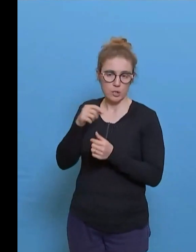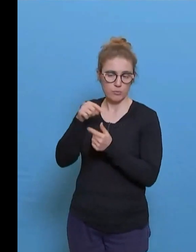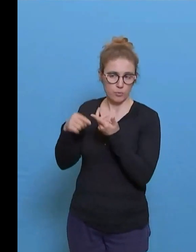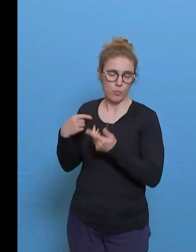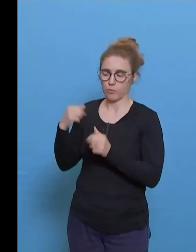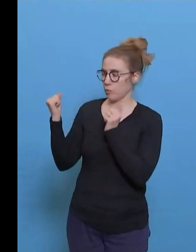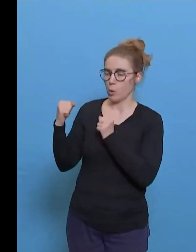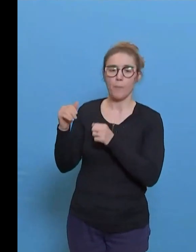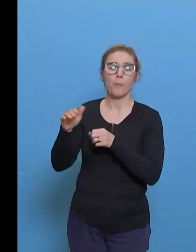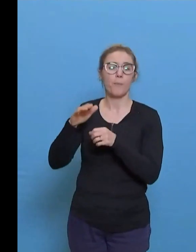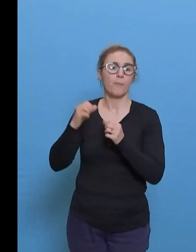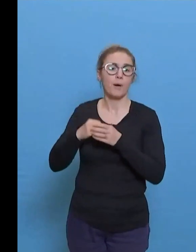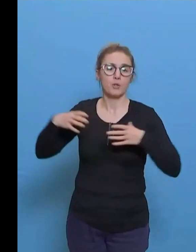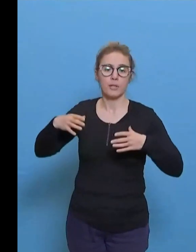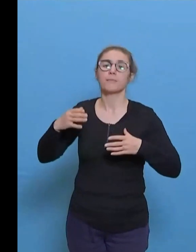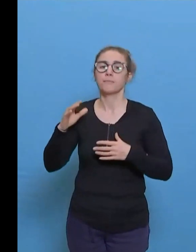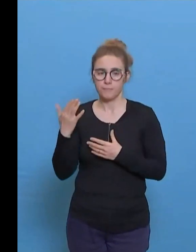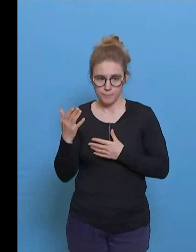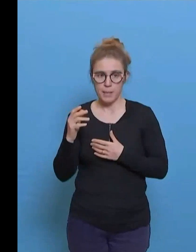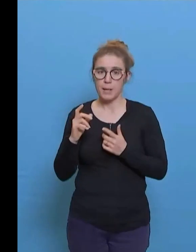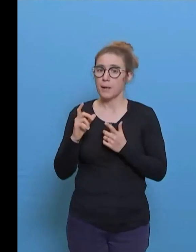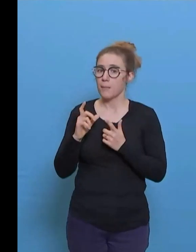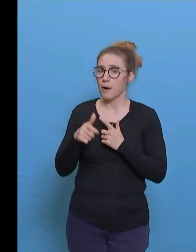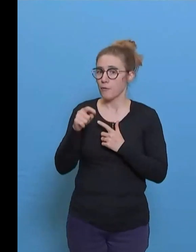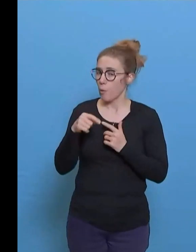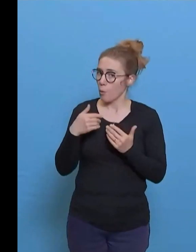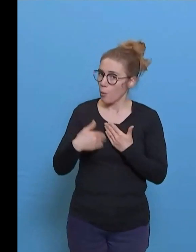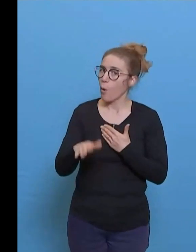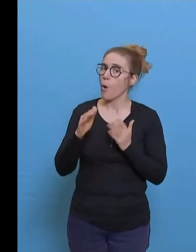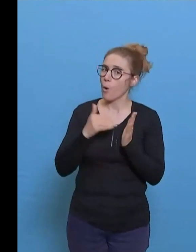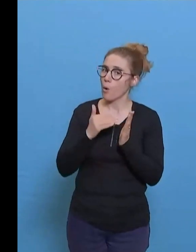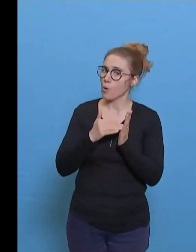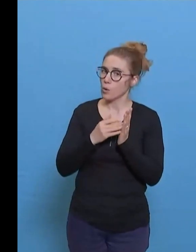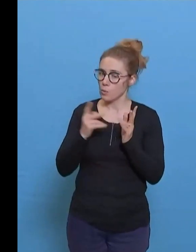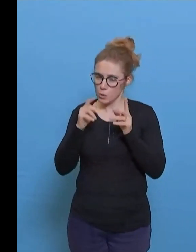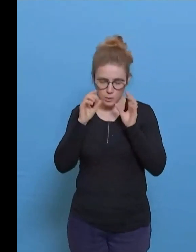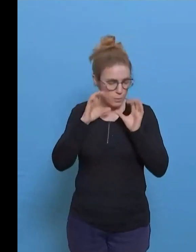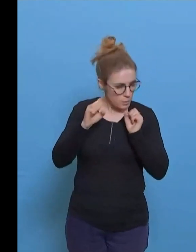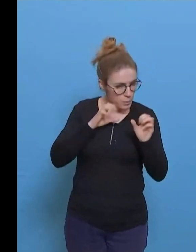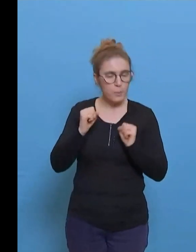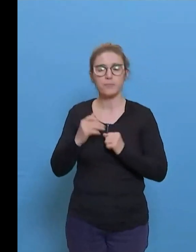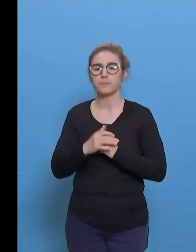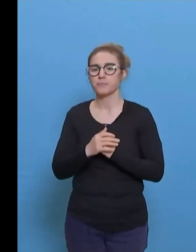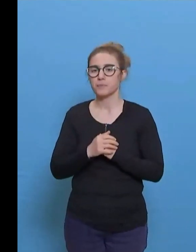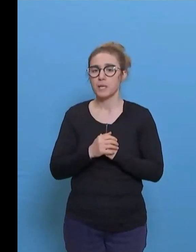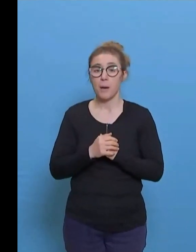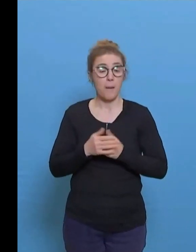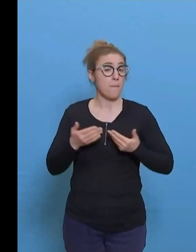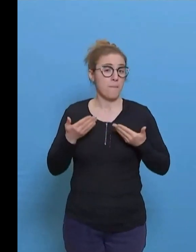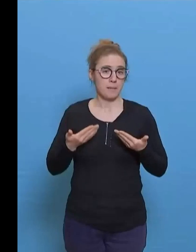l'essentiel. Il nous faut maintenant continuer de qualifier les choses et je dois à la vérité de dire que nous en sommes au